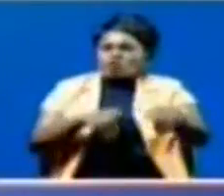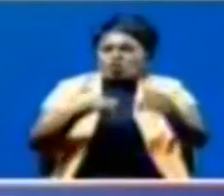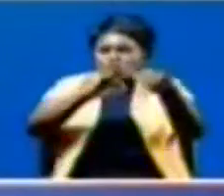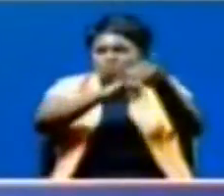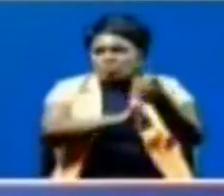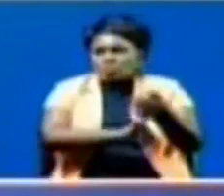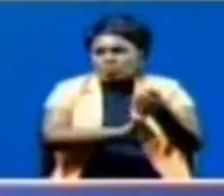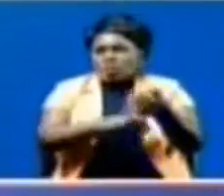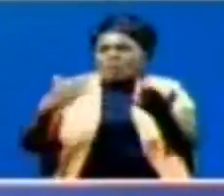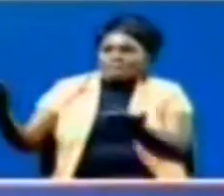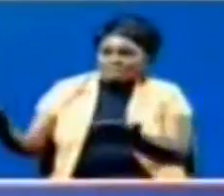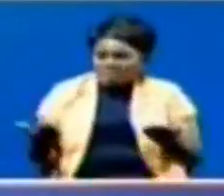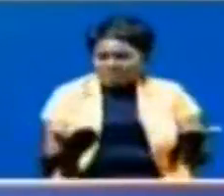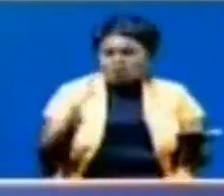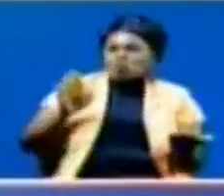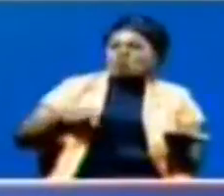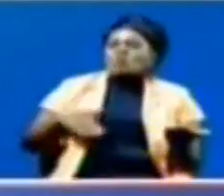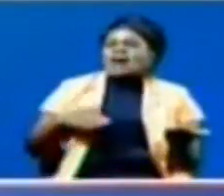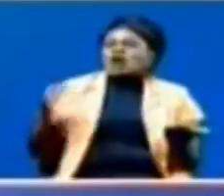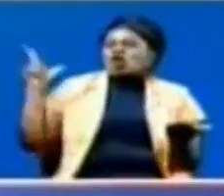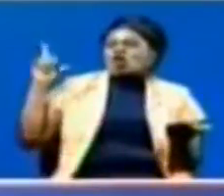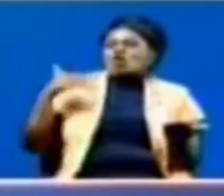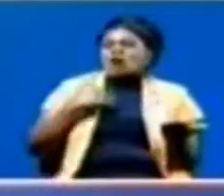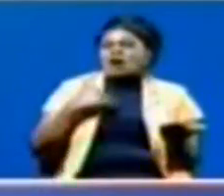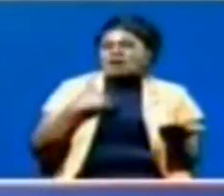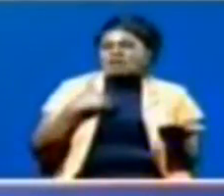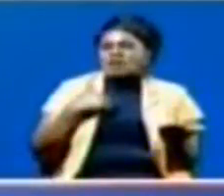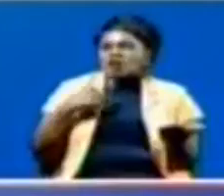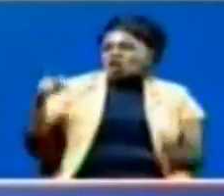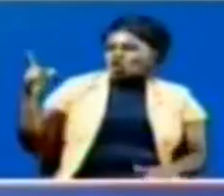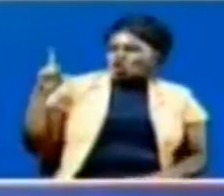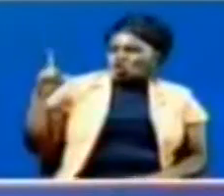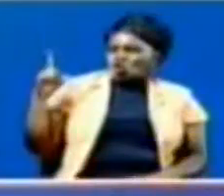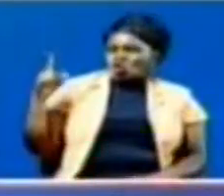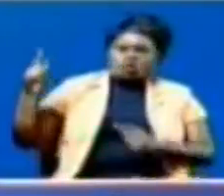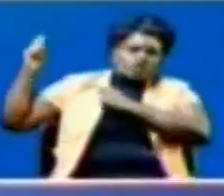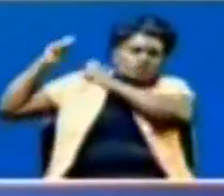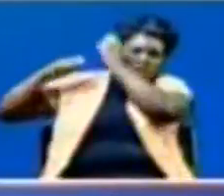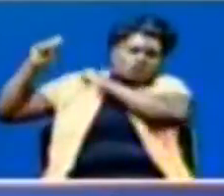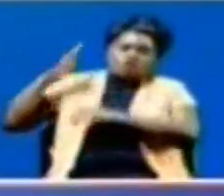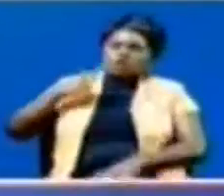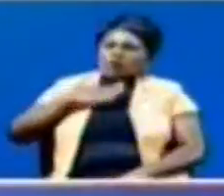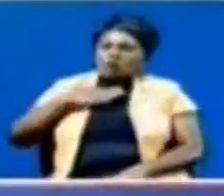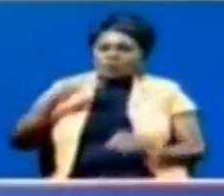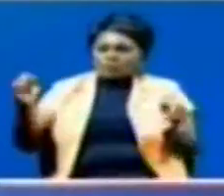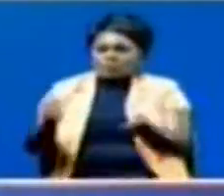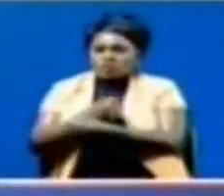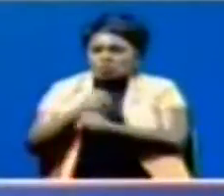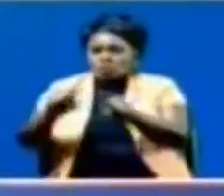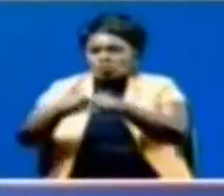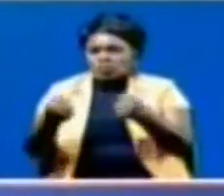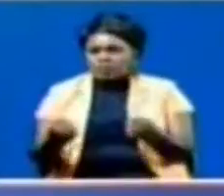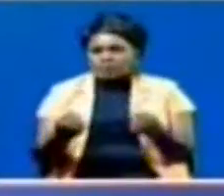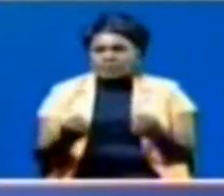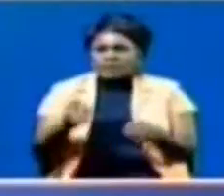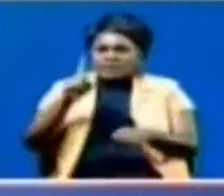kuna sheria waletewa mke tu waletewa mke na kuna sheria na inakuwa kwamba zile sheria ni mila na desturi yetu huwezi kuvunja